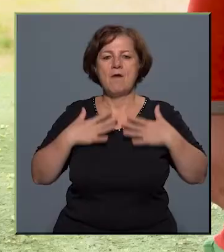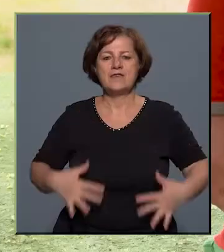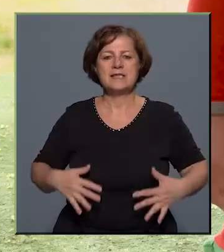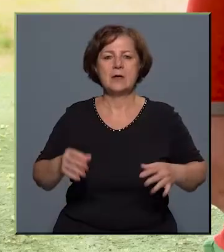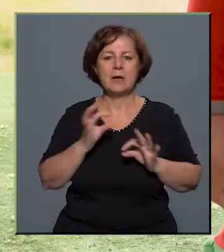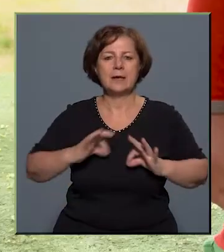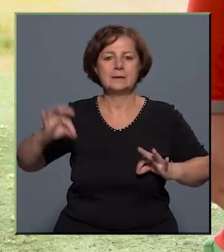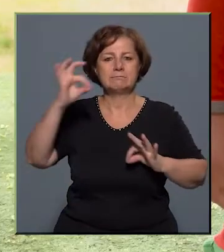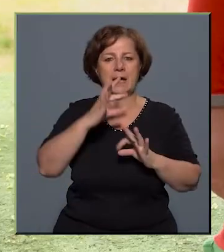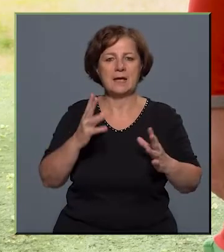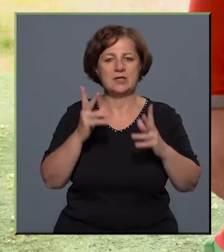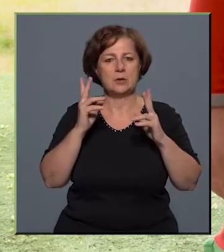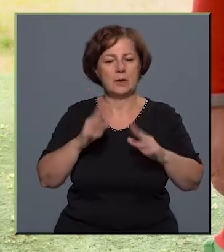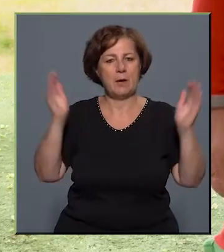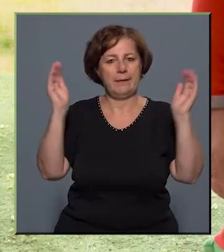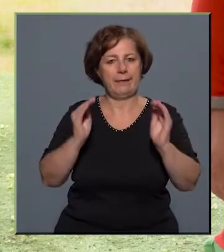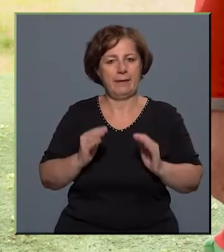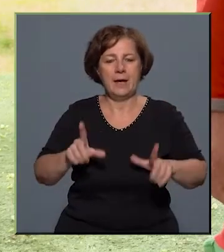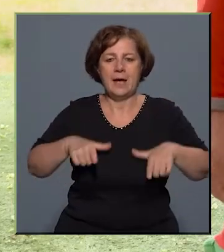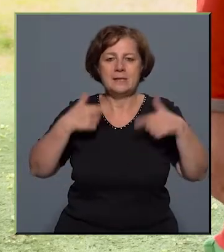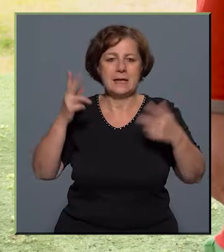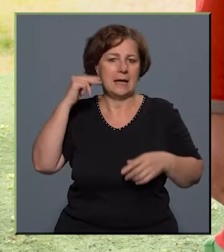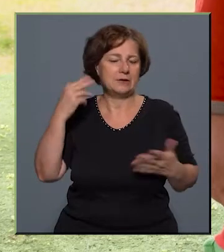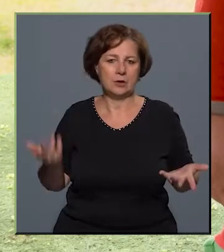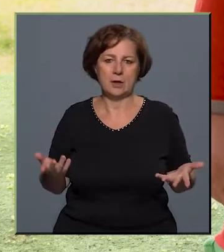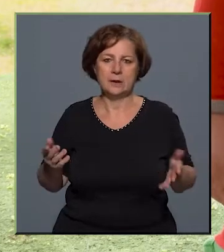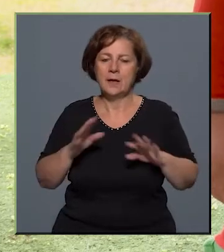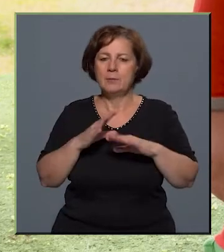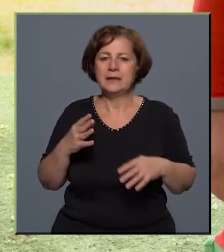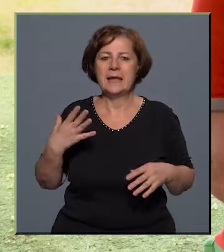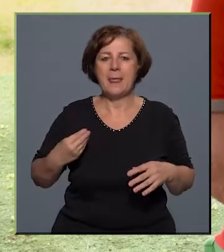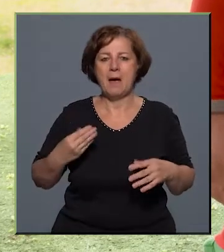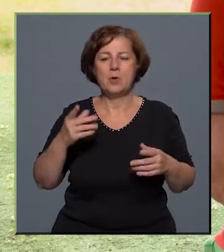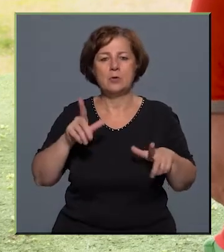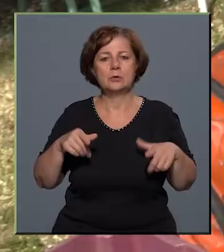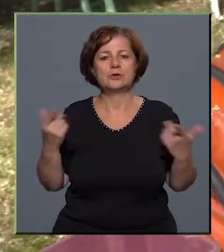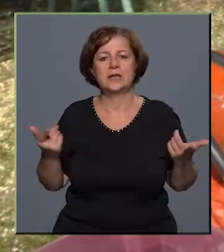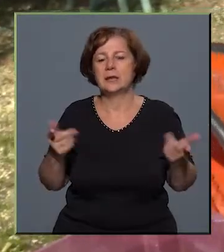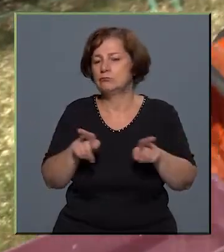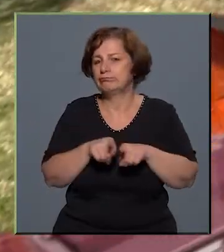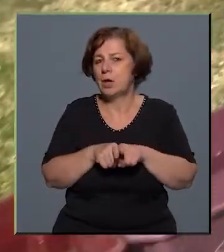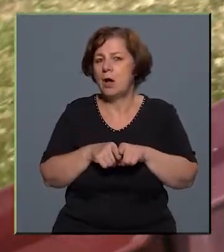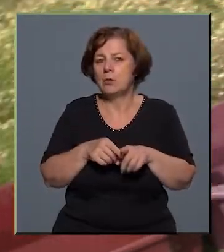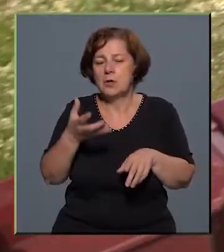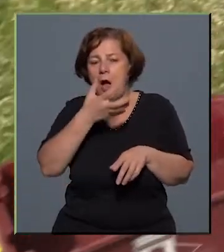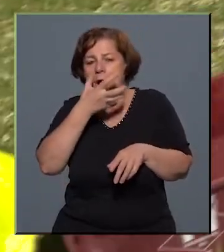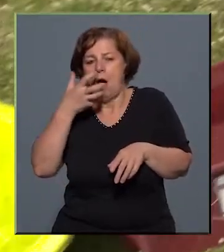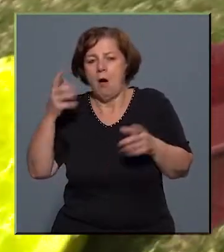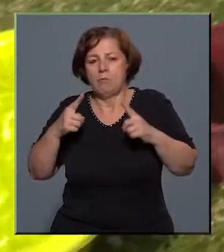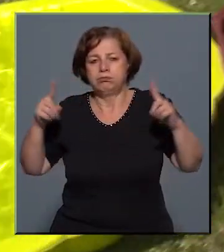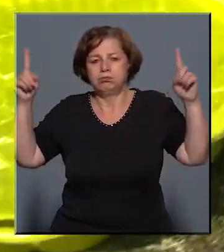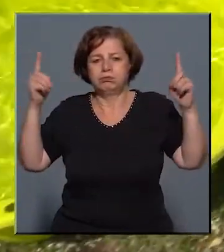fizikai teljesítő képessége úgy csökken. Élettanilag ez ilyen az összes emlős élőlénynél. Akár, hogyha fölhevül a